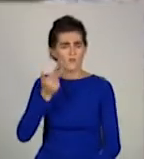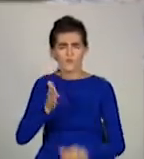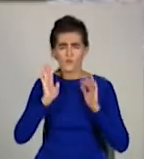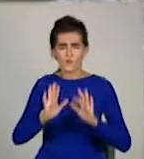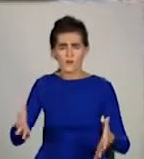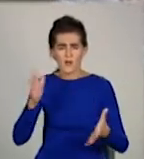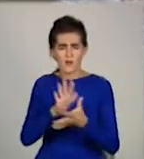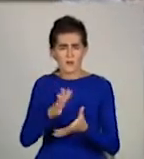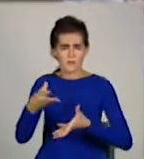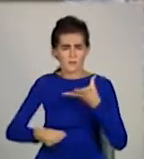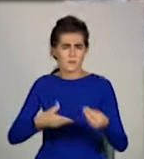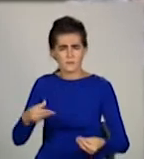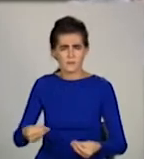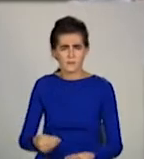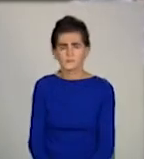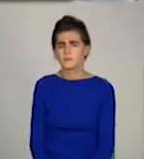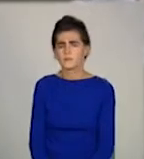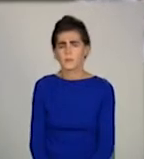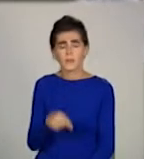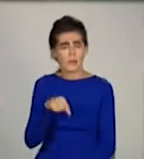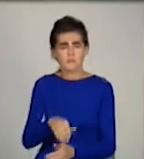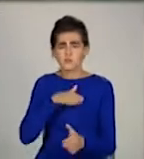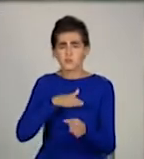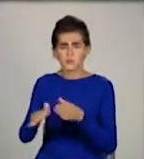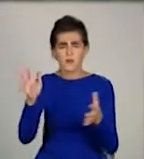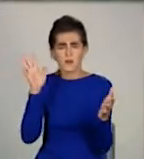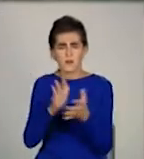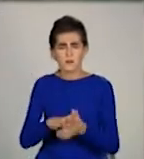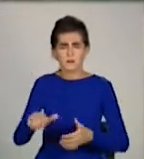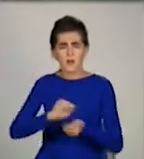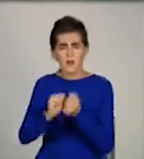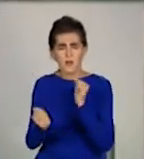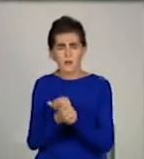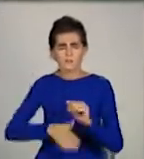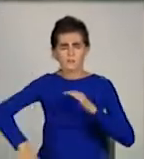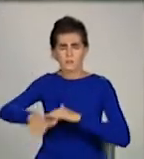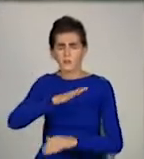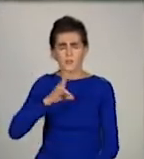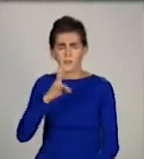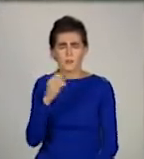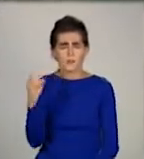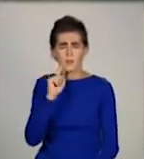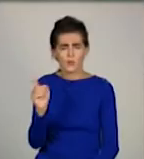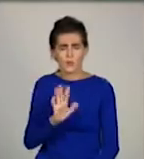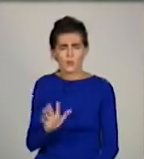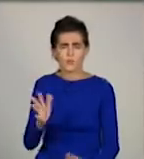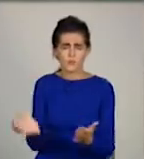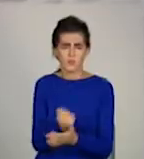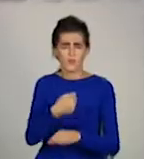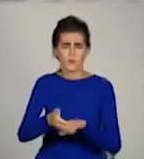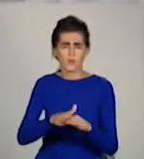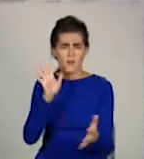у багнюку. А тут повно грязі, і взагалі камні, да, і вимазується